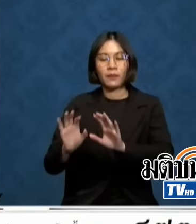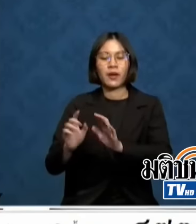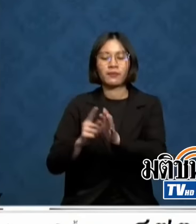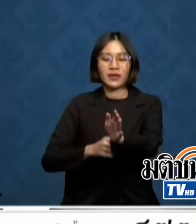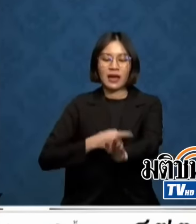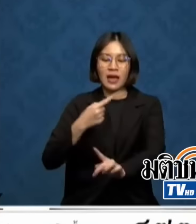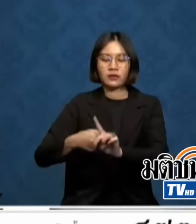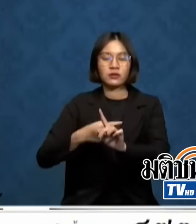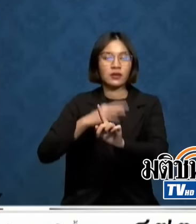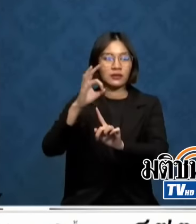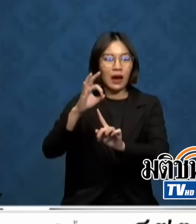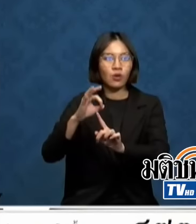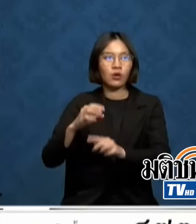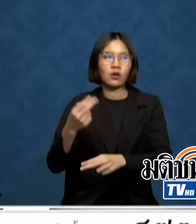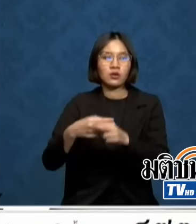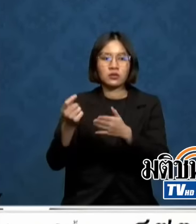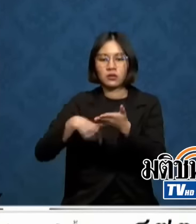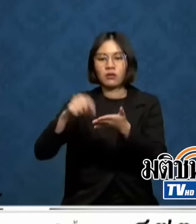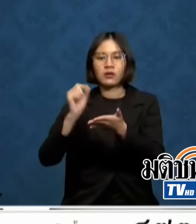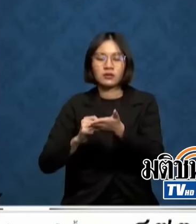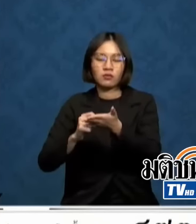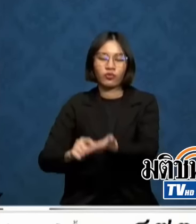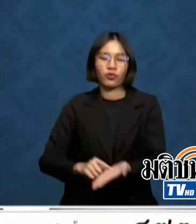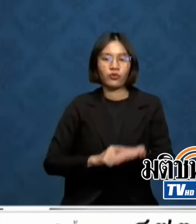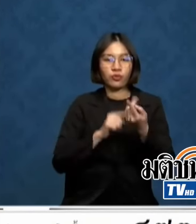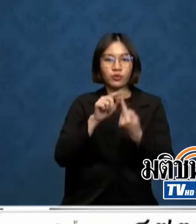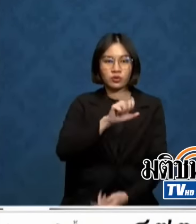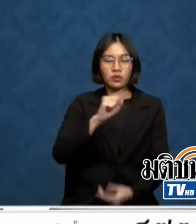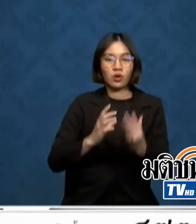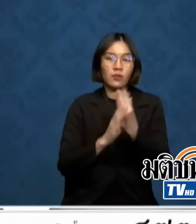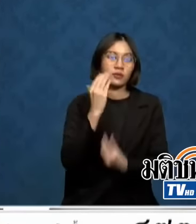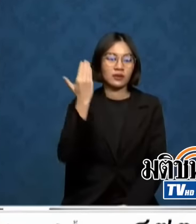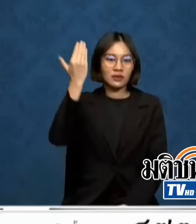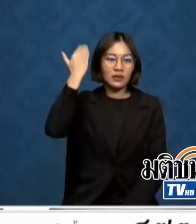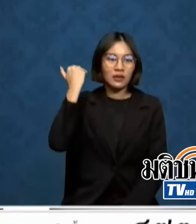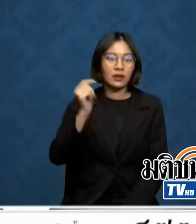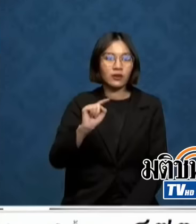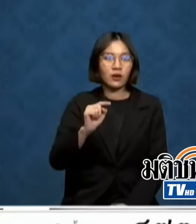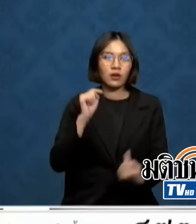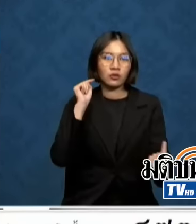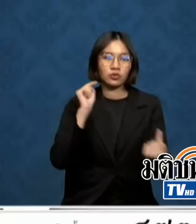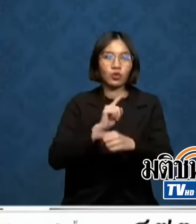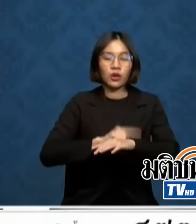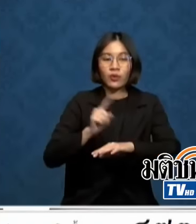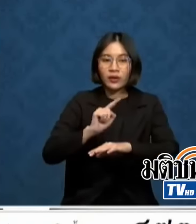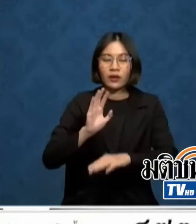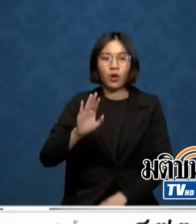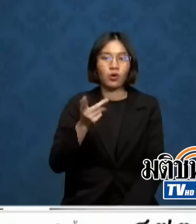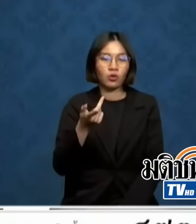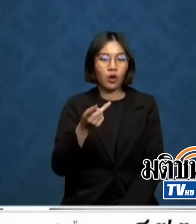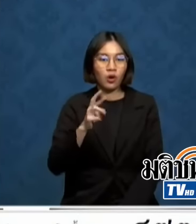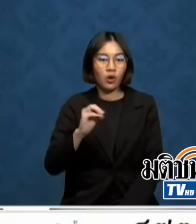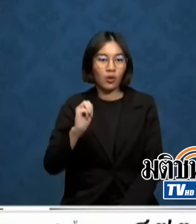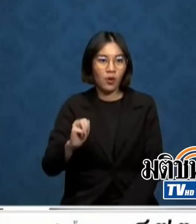9เดือนกว่าจะเซ็นรับรองให้ร่างดังกล่าวได้เข้าสู่สภาเมื่อสัปดาห์ที่แล้วซึ่งก็บังเอิญครับตรงกับห้วงเวลาที่ร่างของคณะ